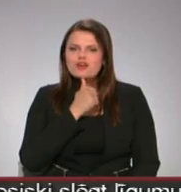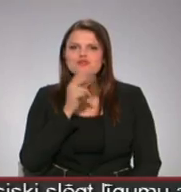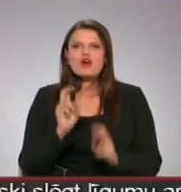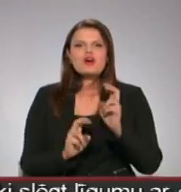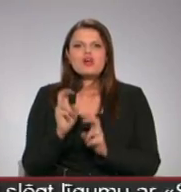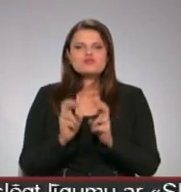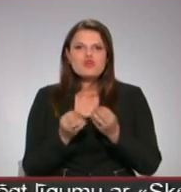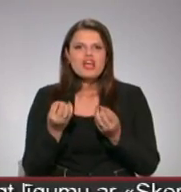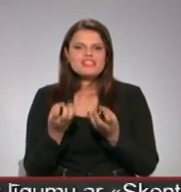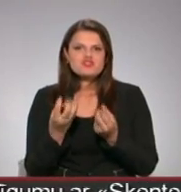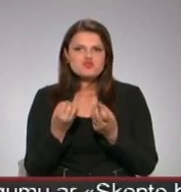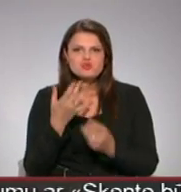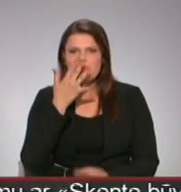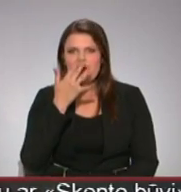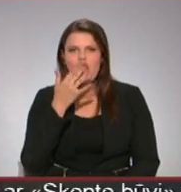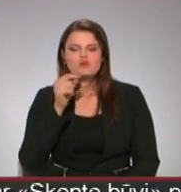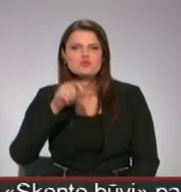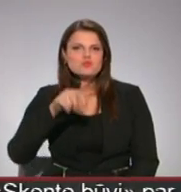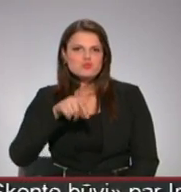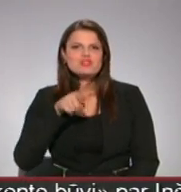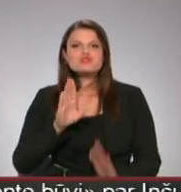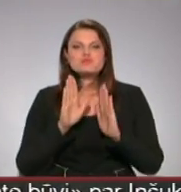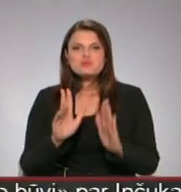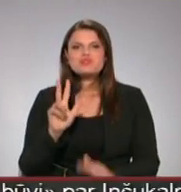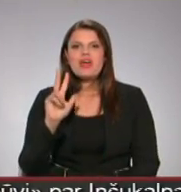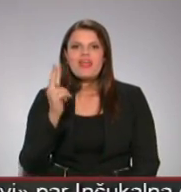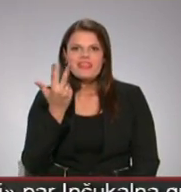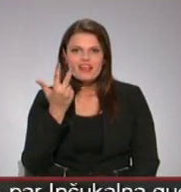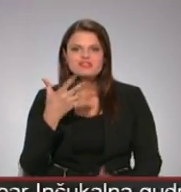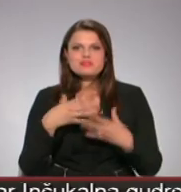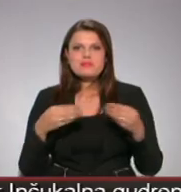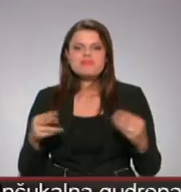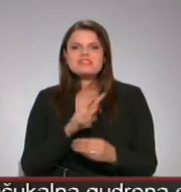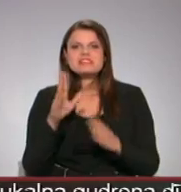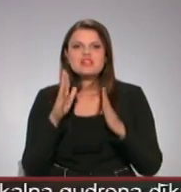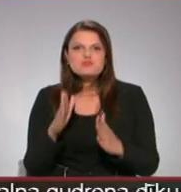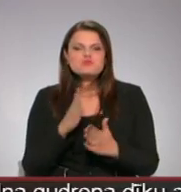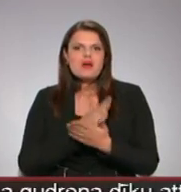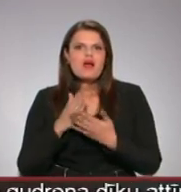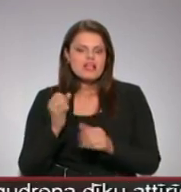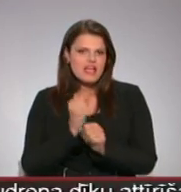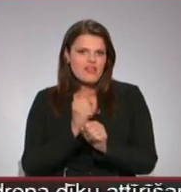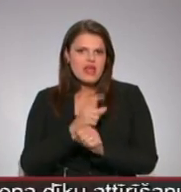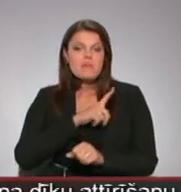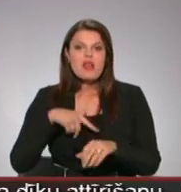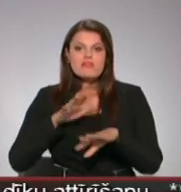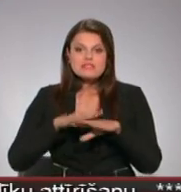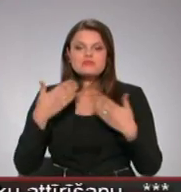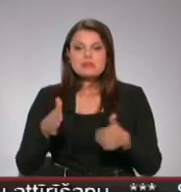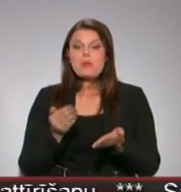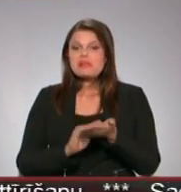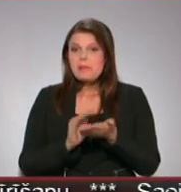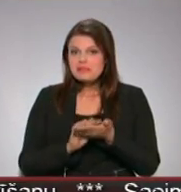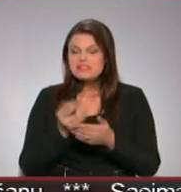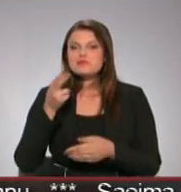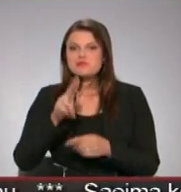dzirkstošās bērru sulas. Šis būs jau trešais pavasars, kas Labanovsku ģimenei paies intensīvā darbā, jo Latvijas tirgus jau iepazīts un